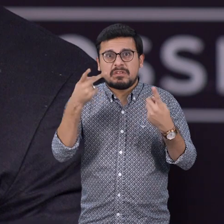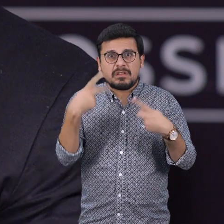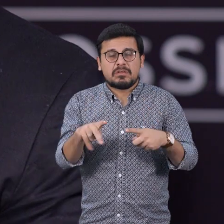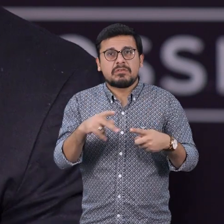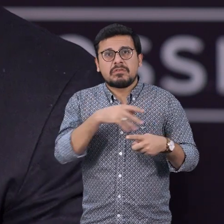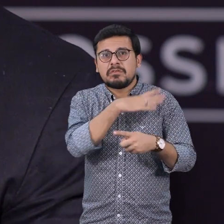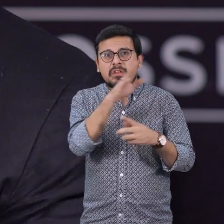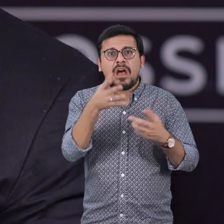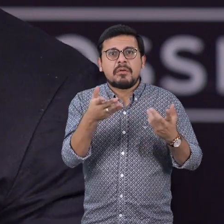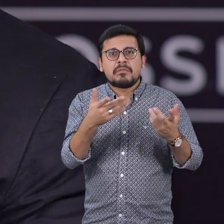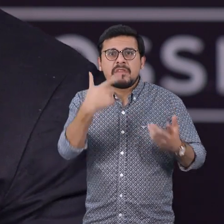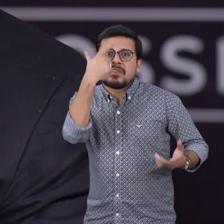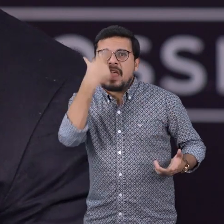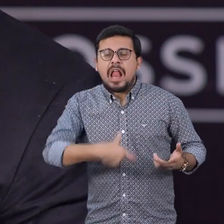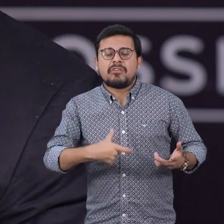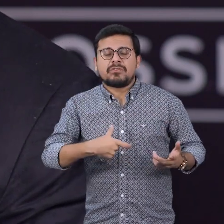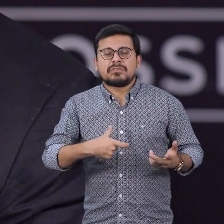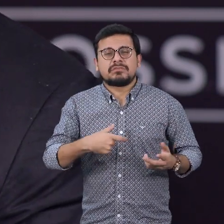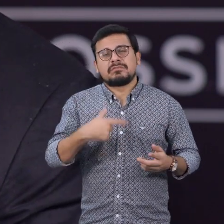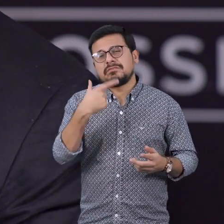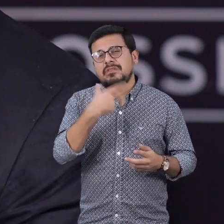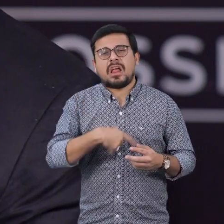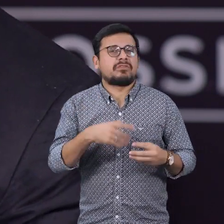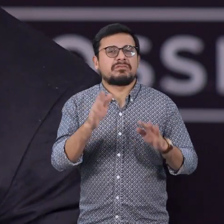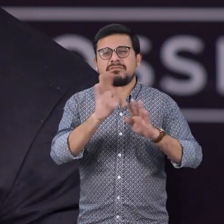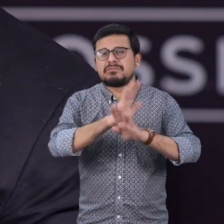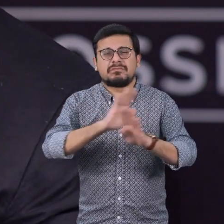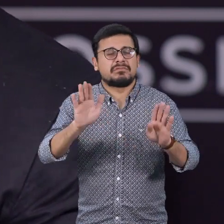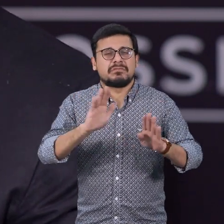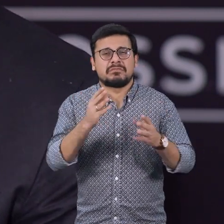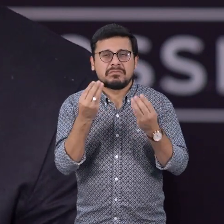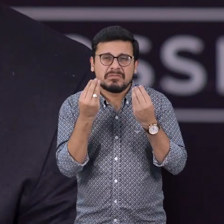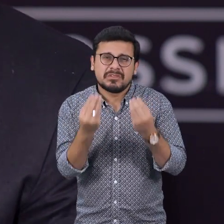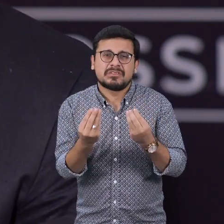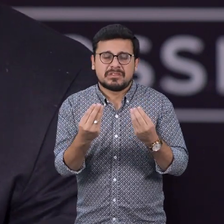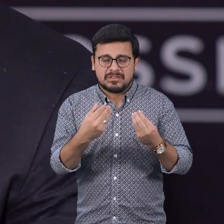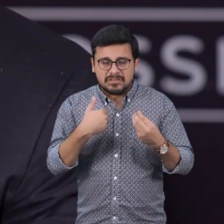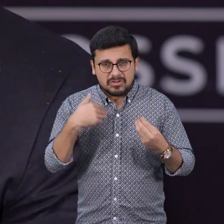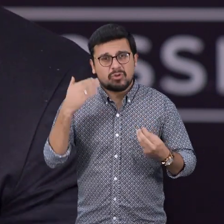life. اگر میں آپ کو تھوڑا سا اپنے بارے میں بتاؤں تو